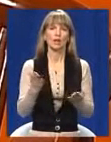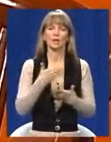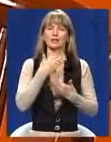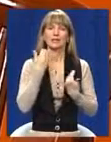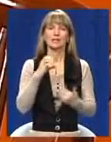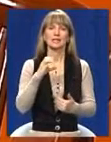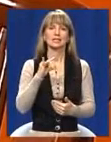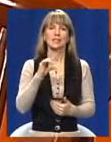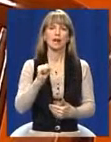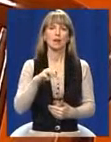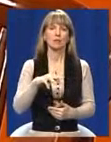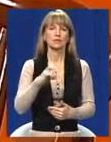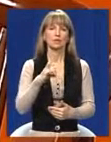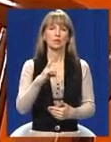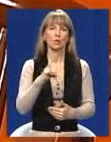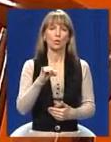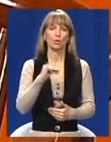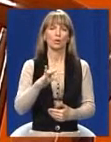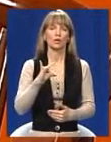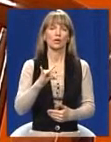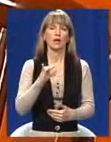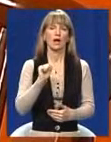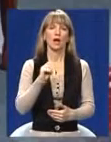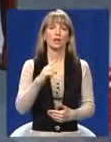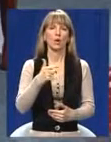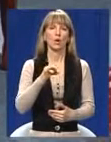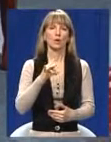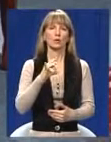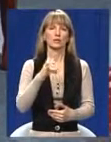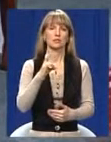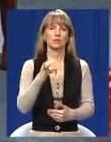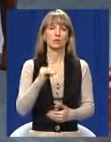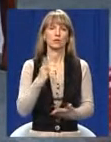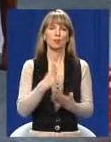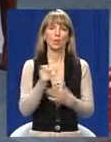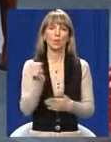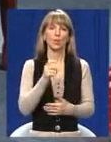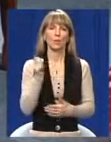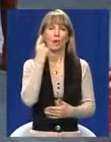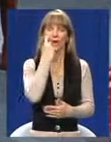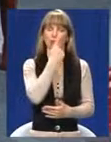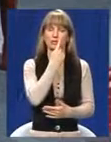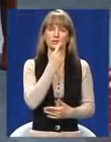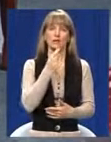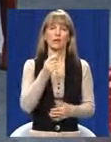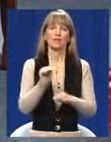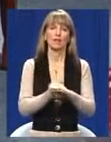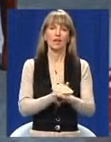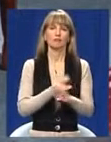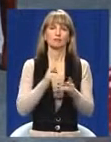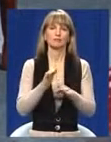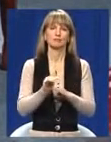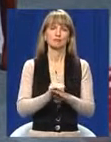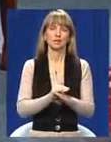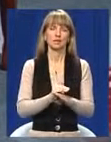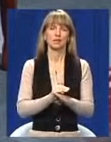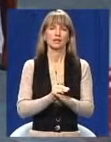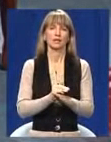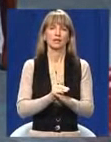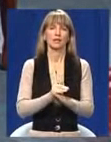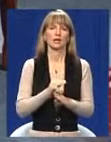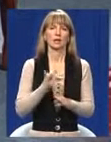чи ангорською. І має голубі очі. Це дуже красивий котик, він дуже мирний і дуже підходить для сімейного життя